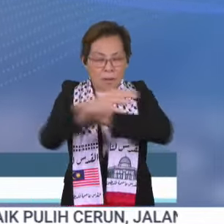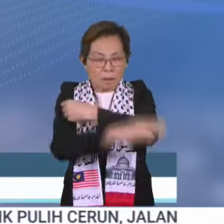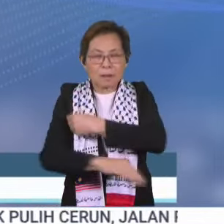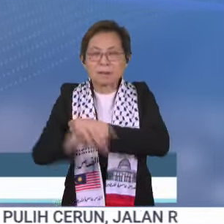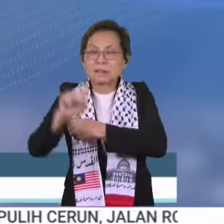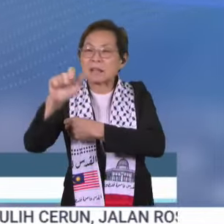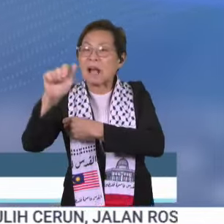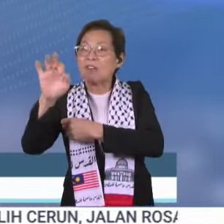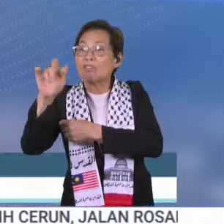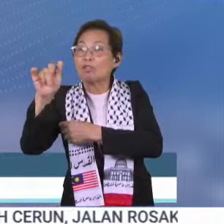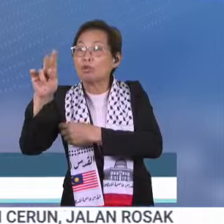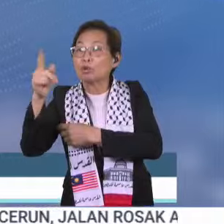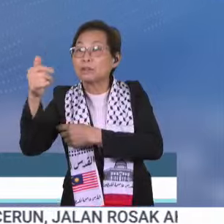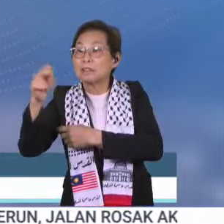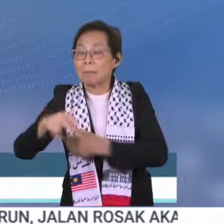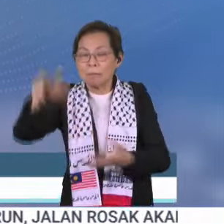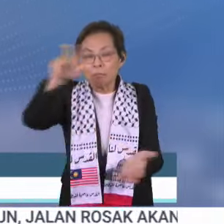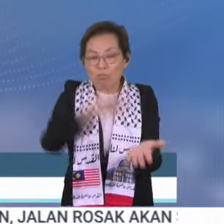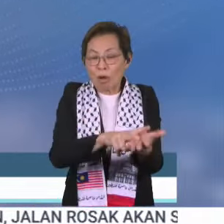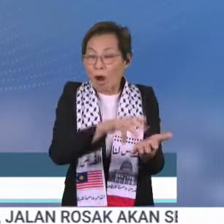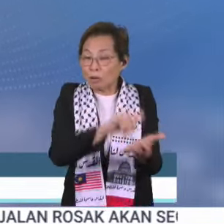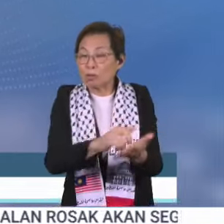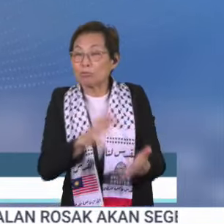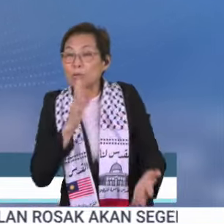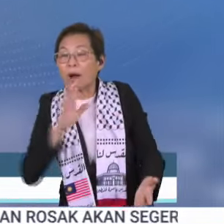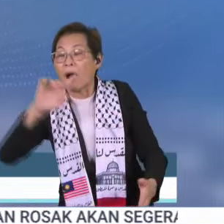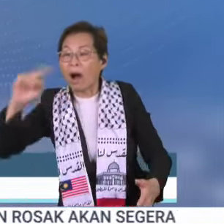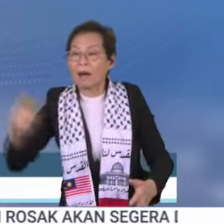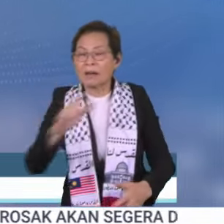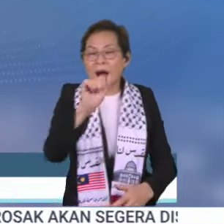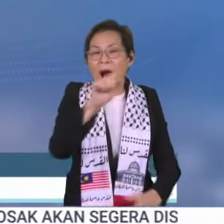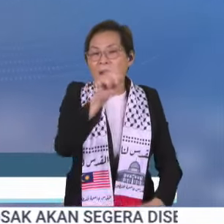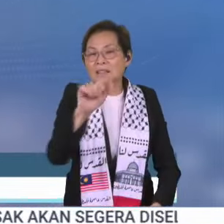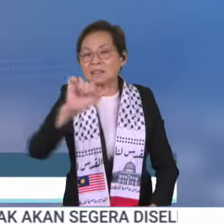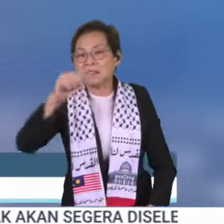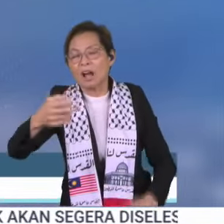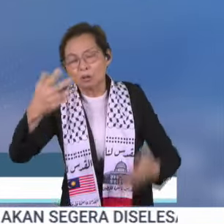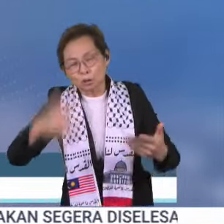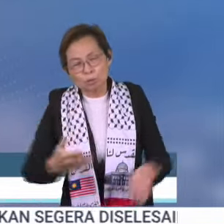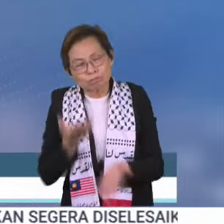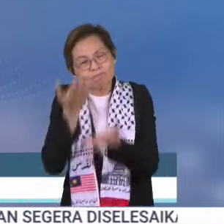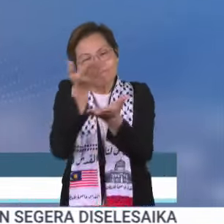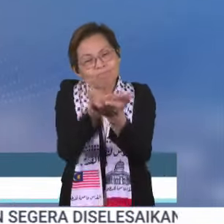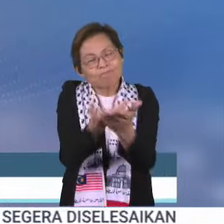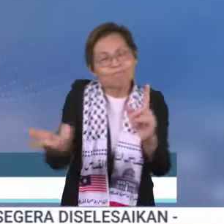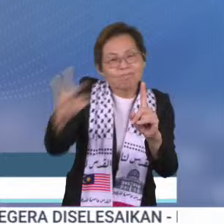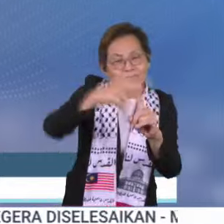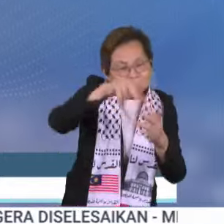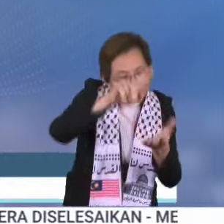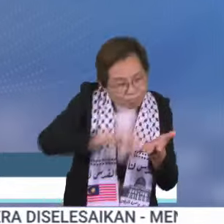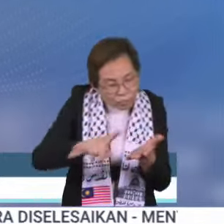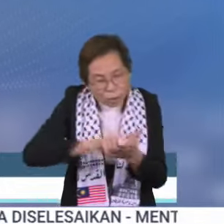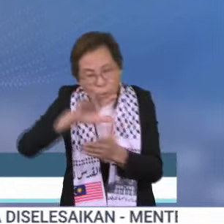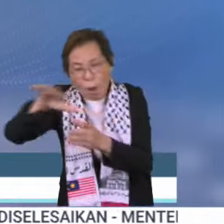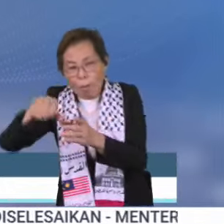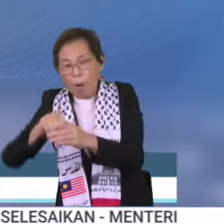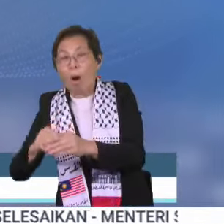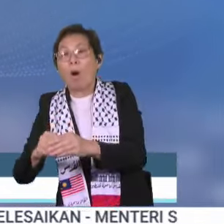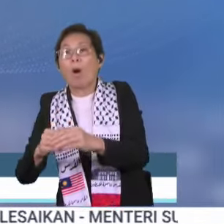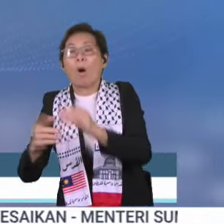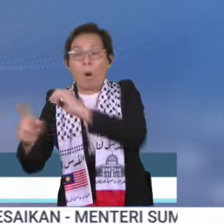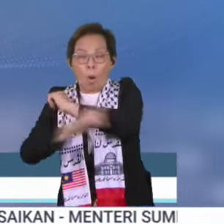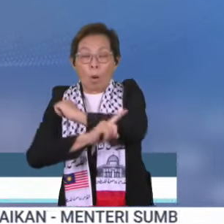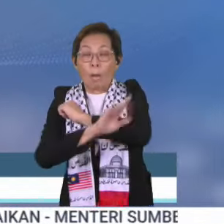Asan Ismail yang mengesahkan perkara itu berkata hanya azilah hadri yang sudah mengemukakan permohonan semakan sabitan hukuman